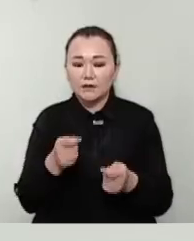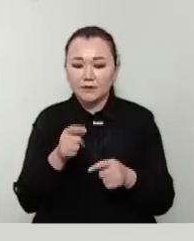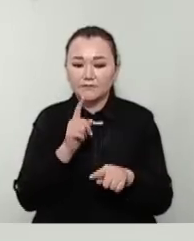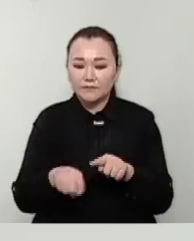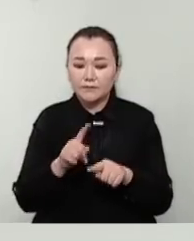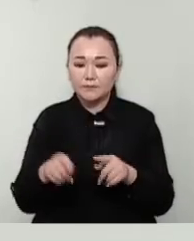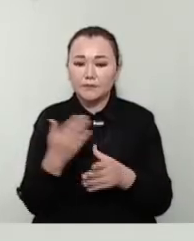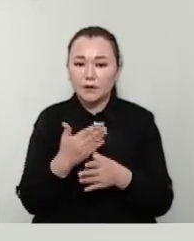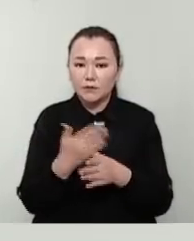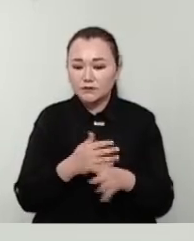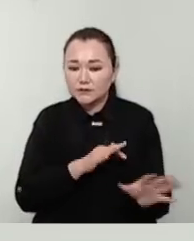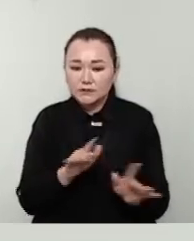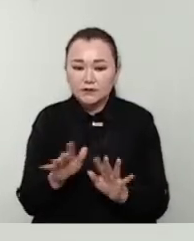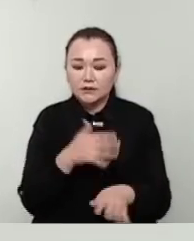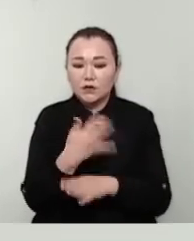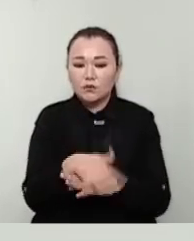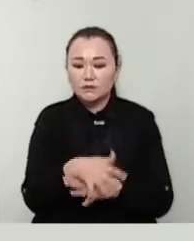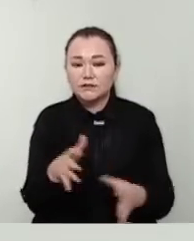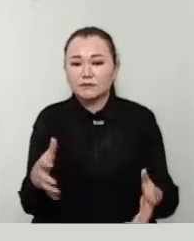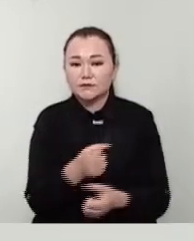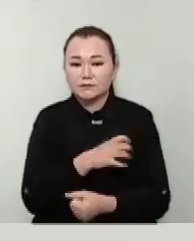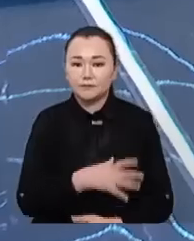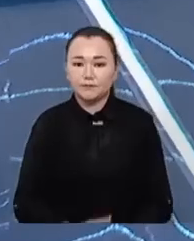арада көмектесіп, жаңағы кісілерін сыртқа шығардық.